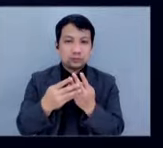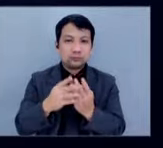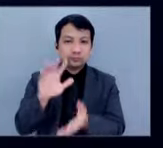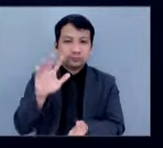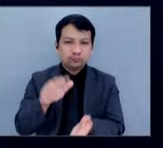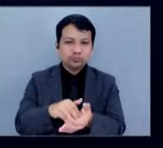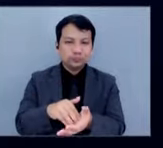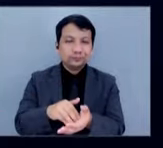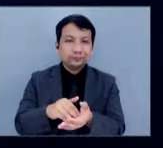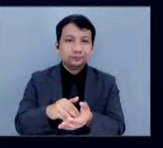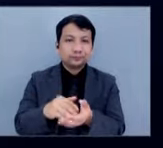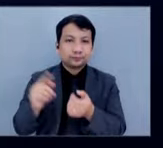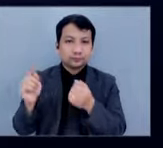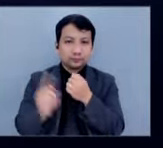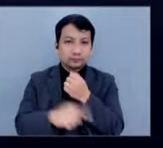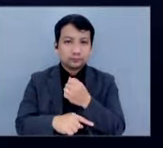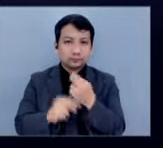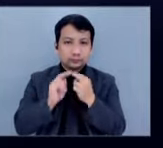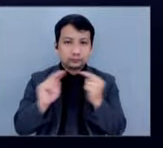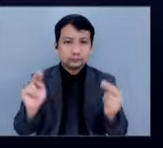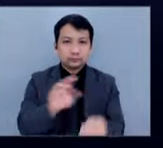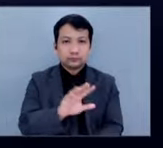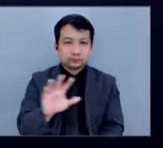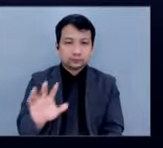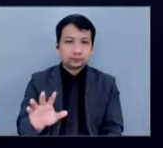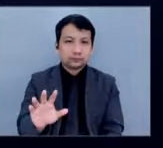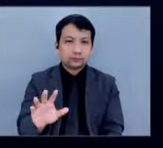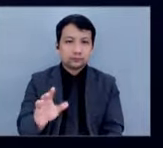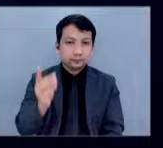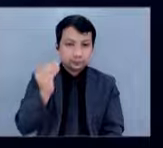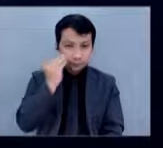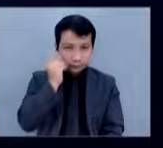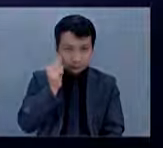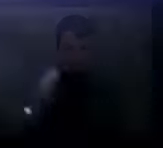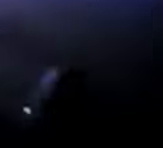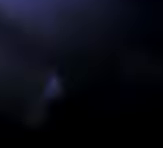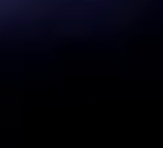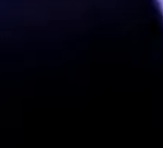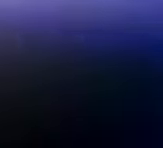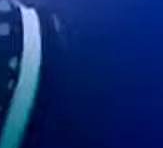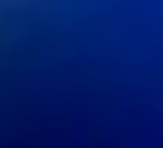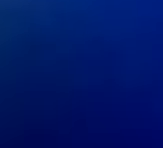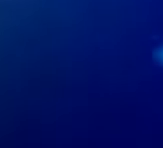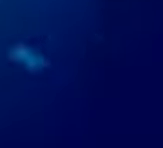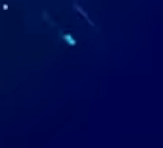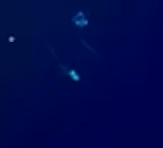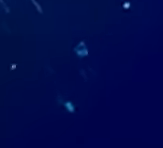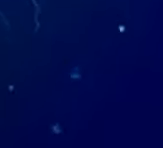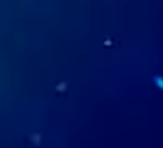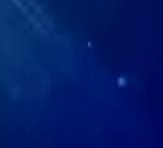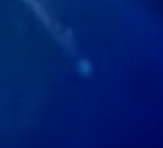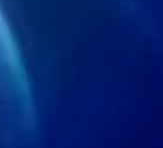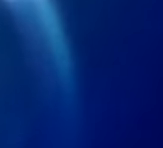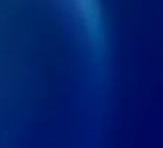multa. Nagbabalita mo na sa Frontline, Dave Abuel, News 5.